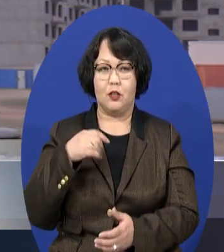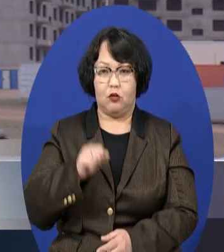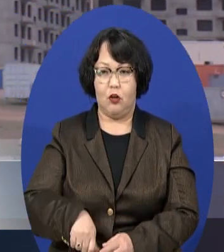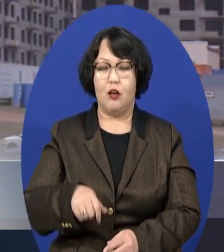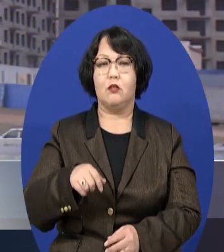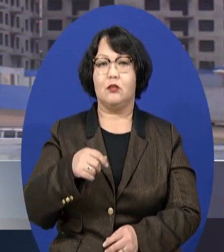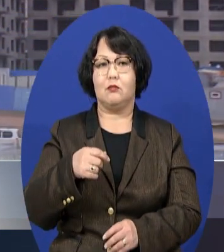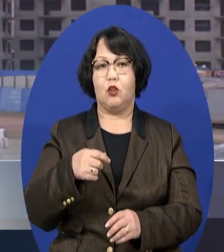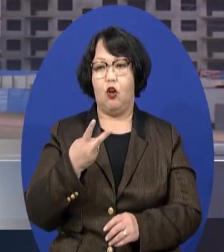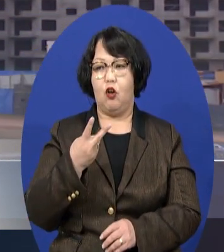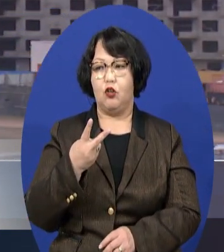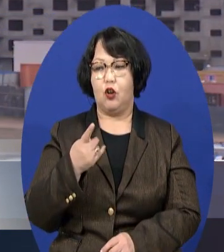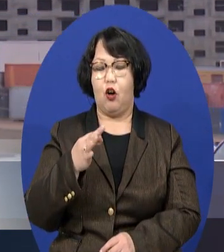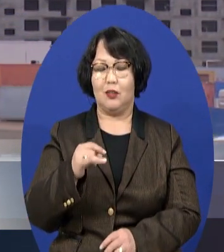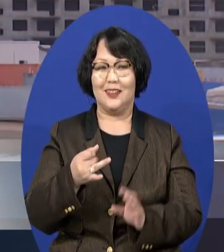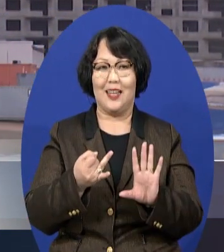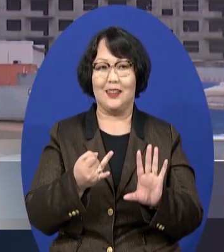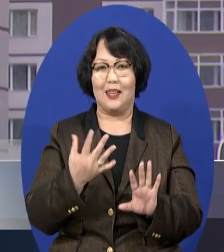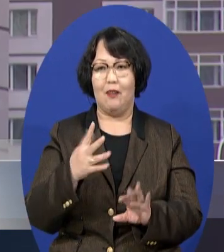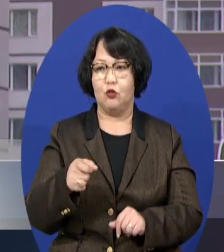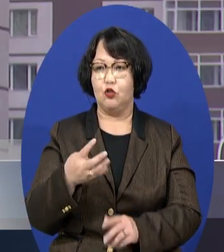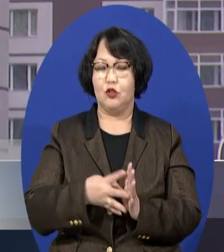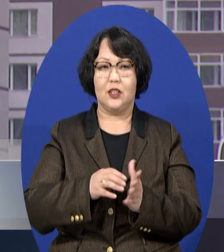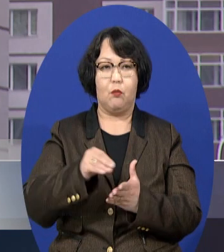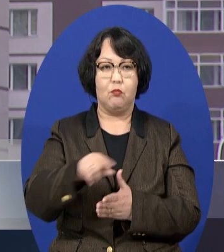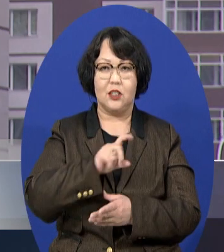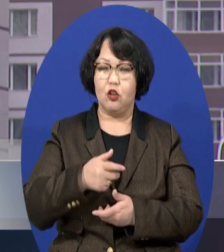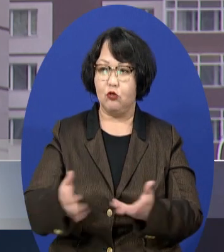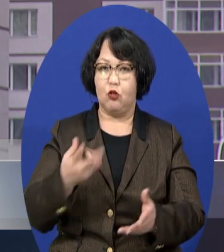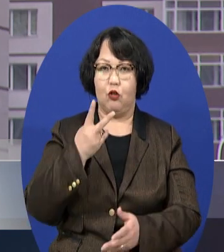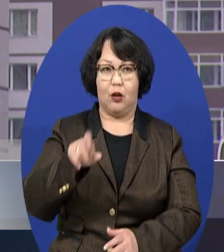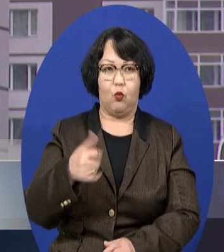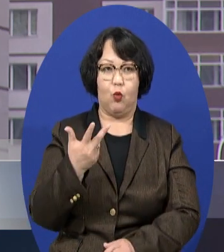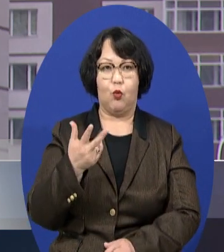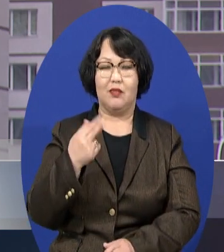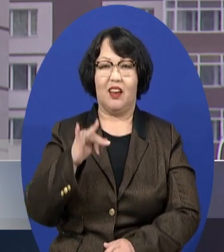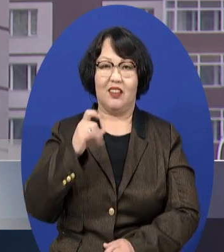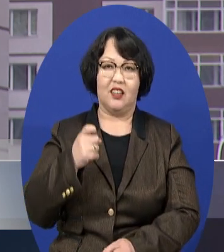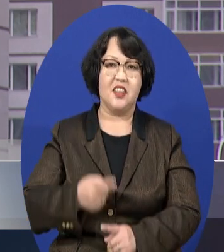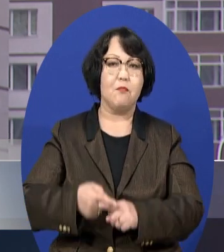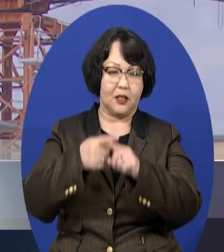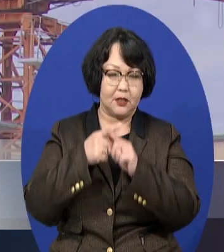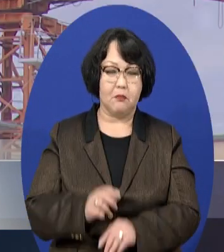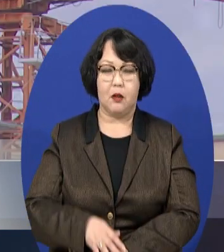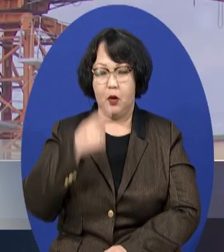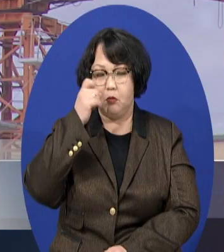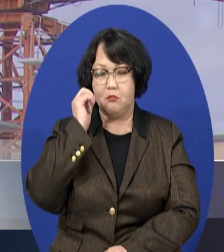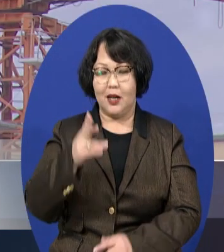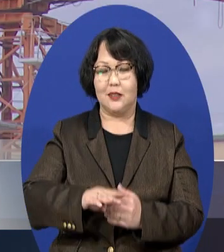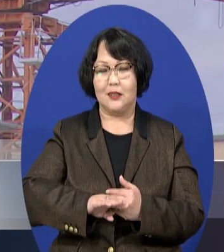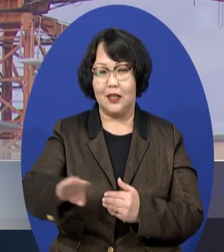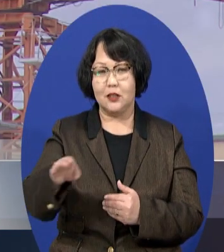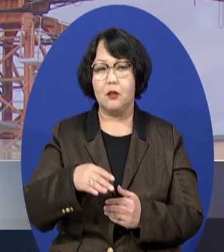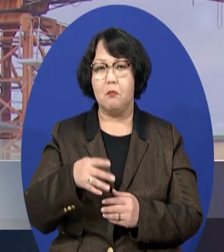сар дунджаар 75.9 тэрбум төгрөгийн зээлийг олгосон нь 2.3 дахин өссөн үзүүлэлт юм. Монгол банкнаас цаашид орон